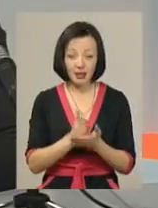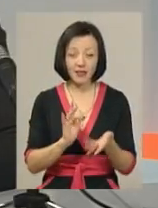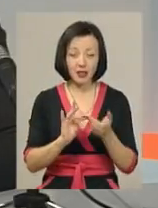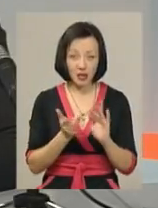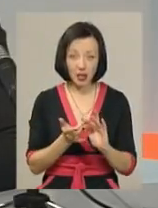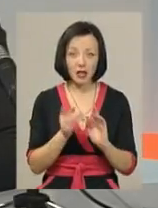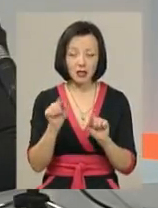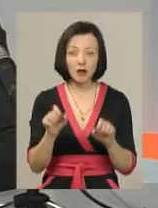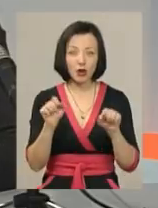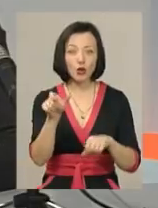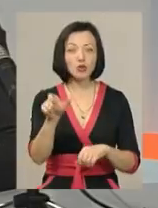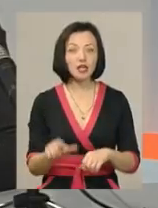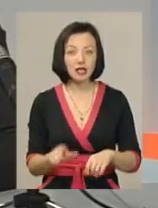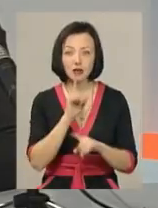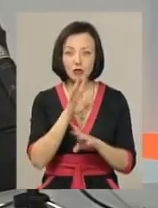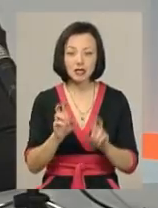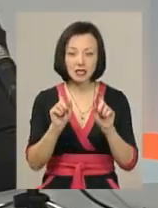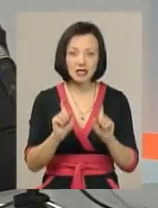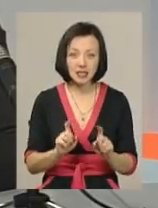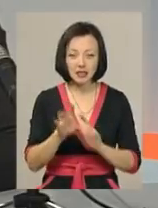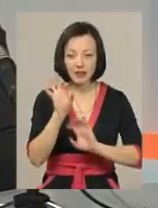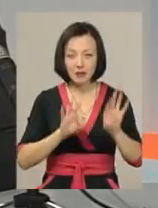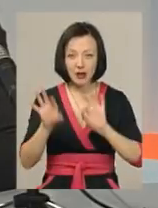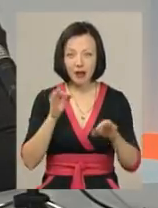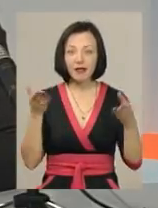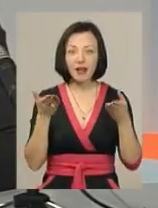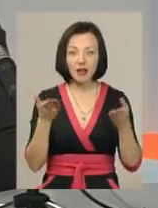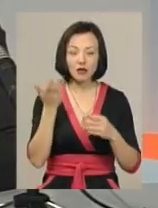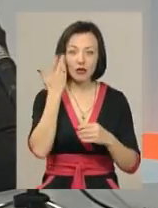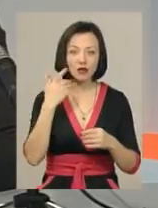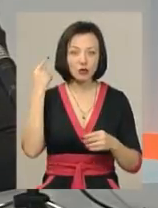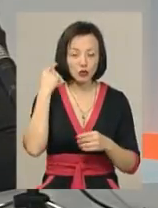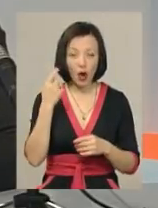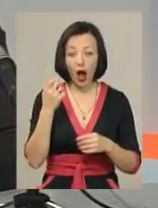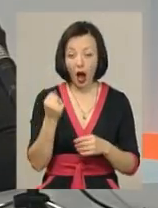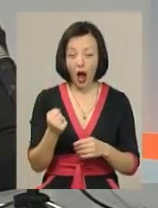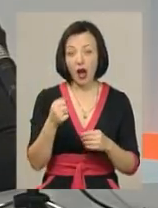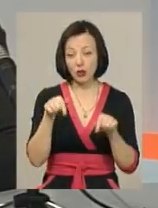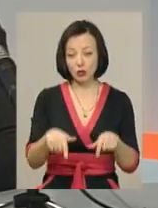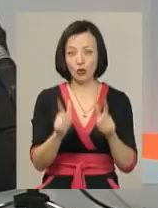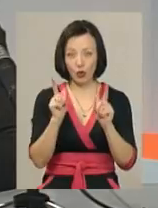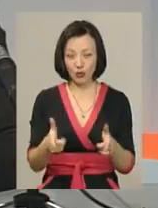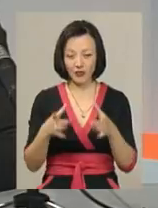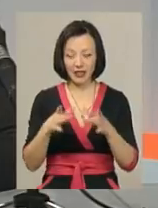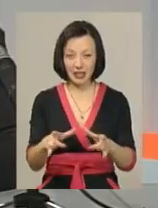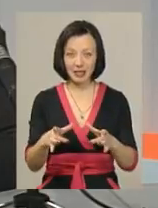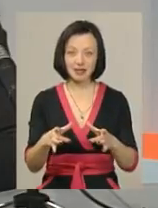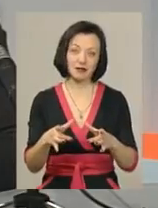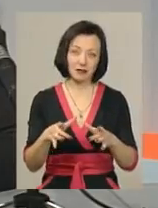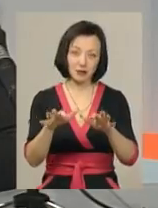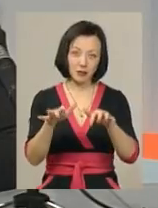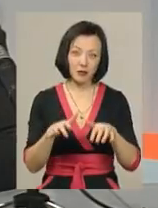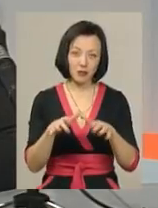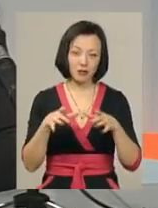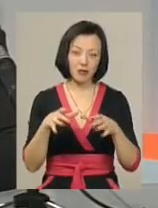інтернеті але людина вона не буде сидіти і це все вибирати десь колись там щось почує а тут ось готовий диск вставить собі в машину в